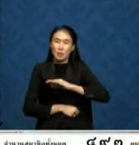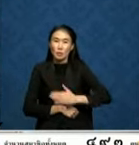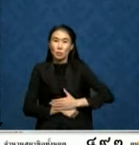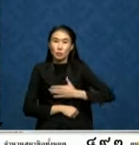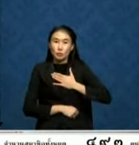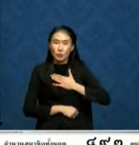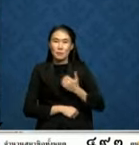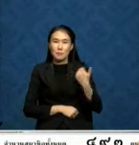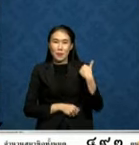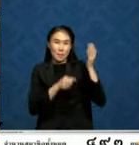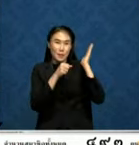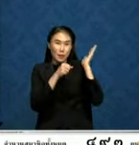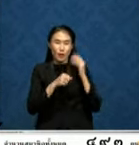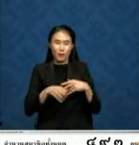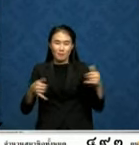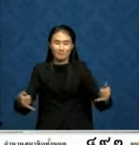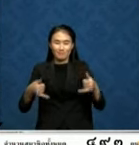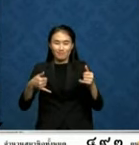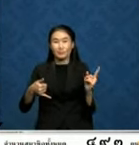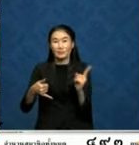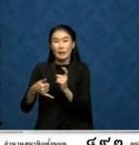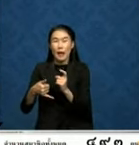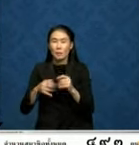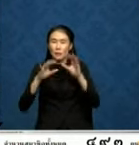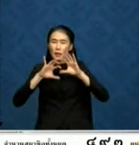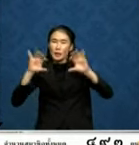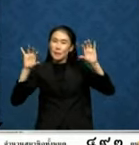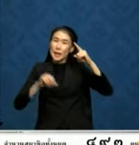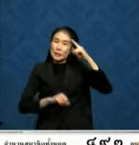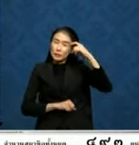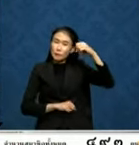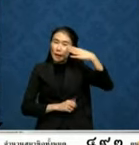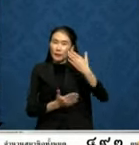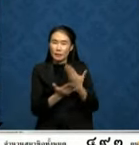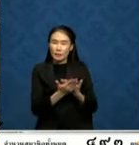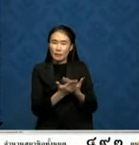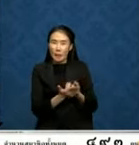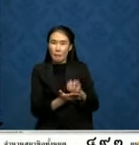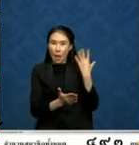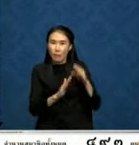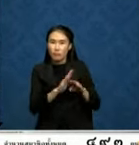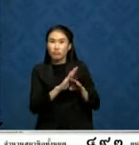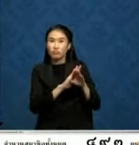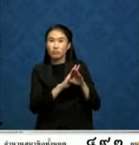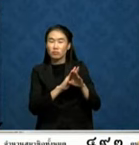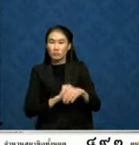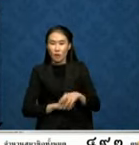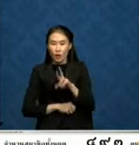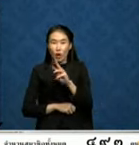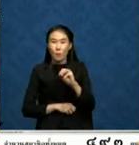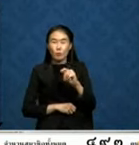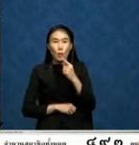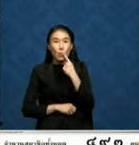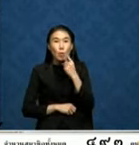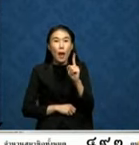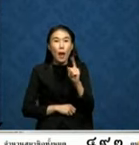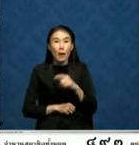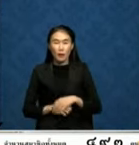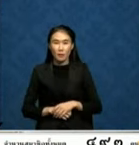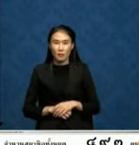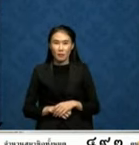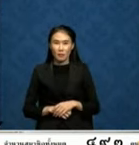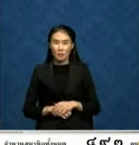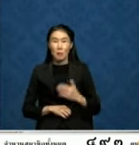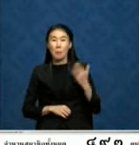รถามว่ารัฐบาลชุดนี้ราคาไฟฟ้าจะขึ้นท่านพีรพันธ์ตอบว่ายังไงครับตอบบอกว่า